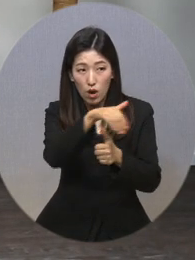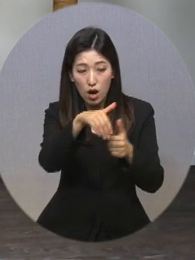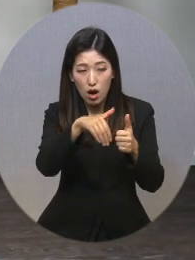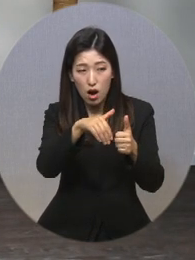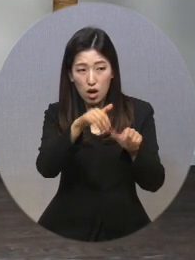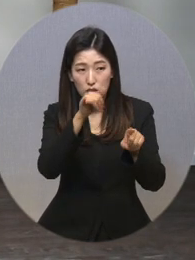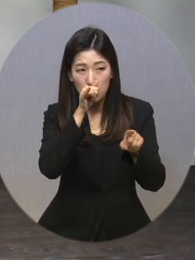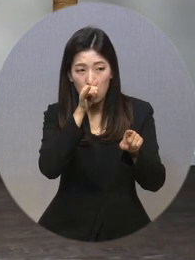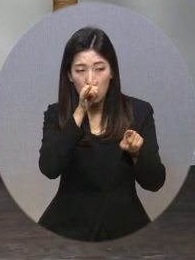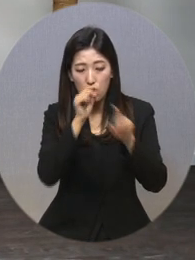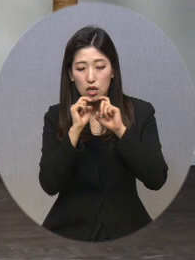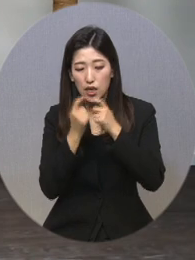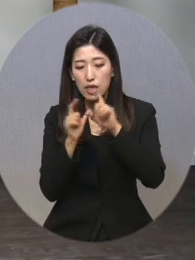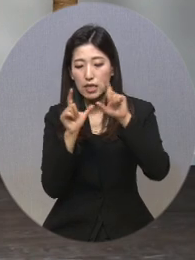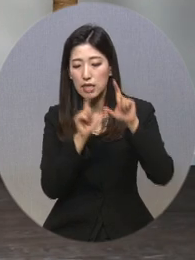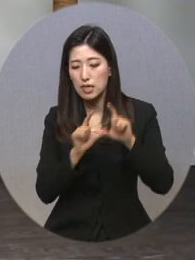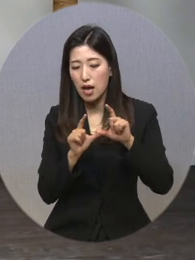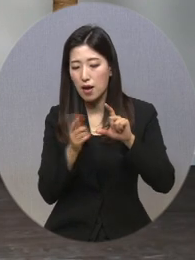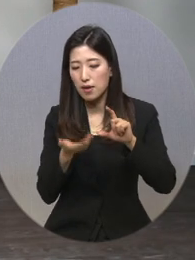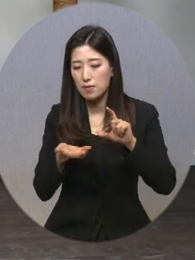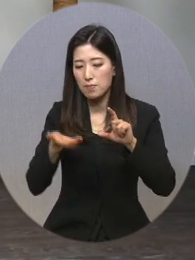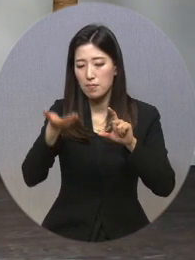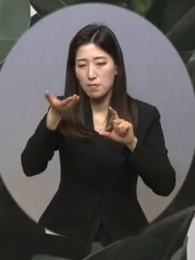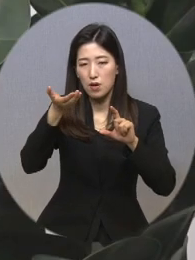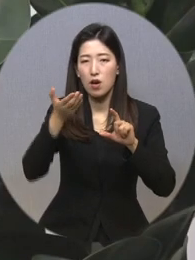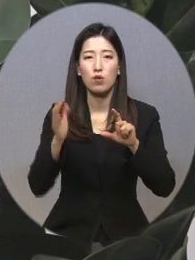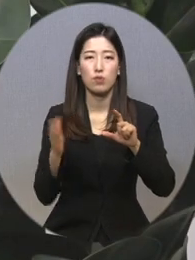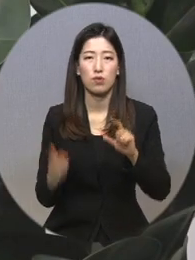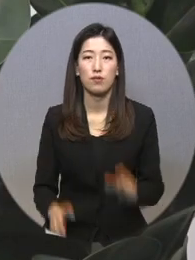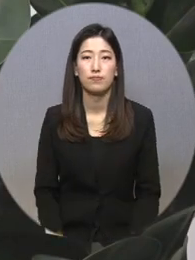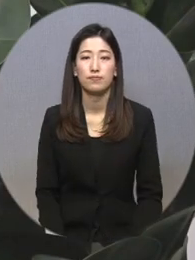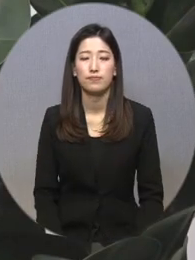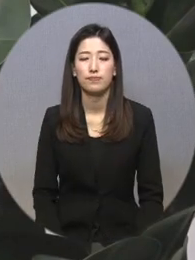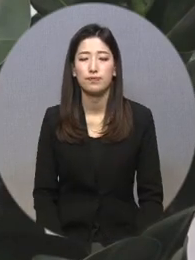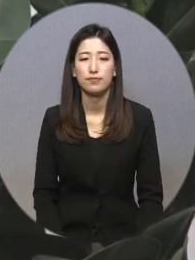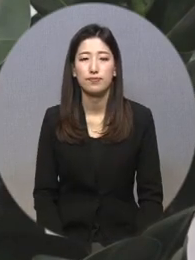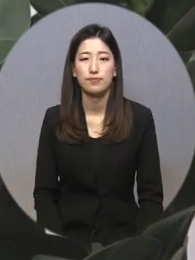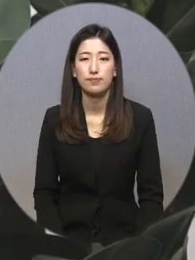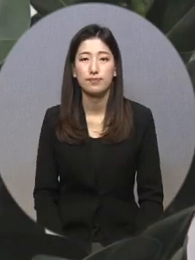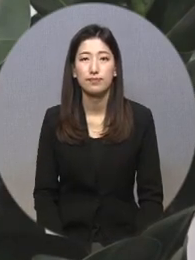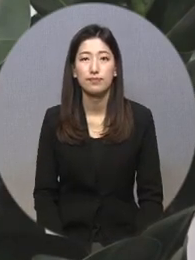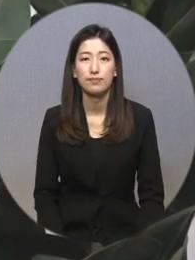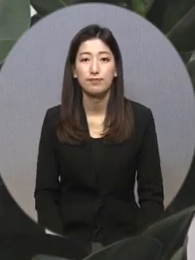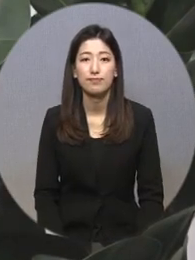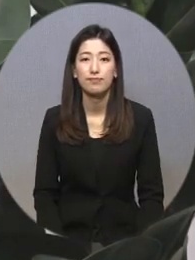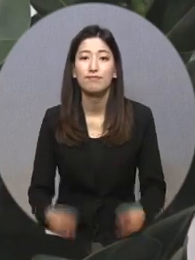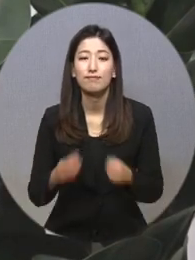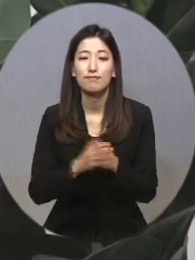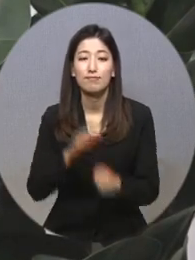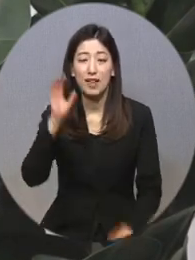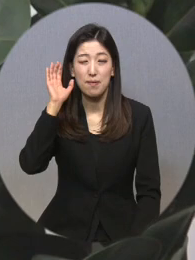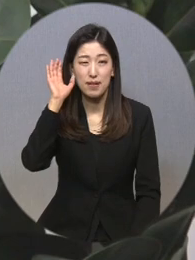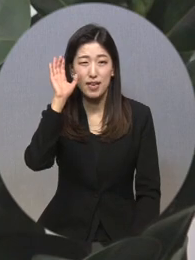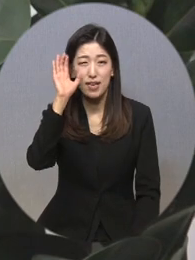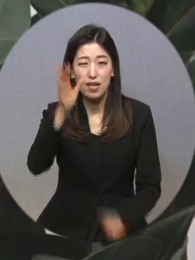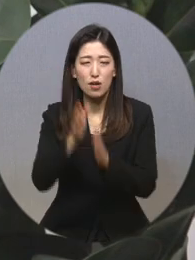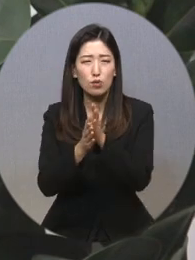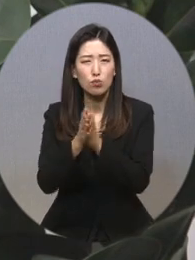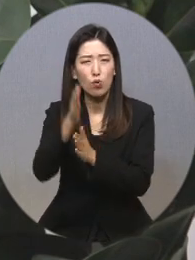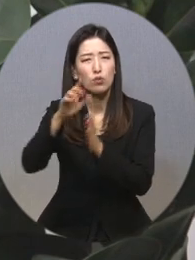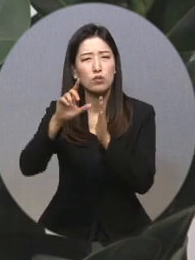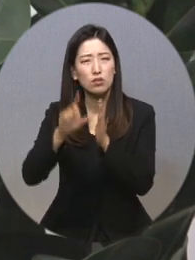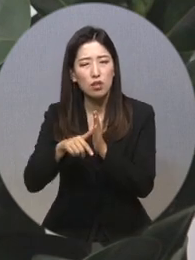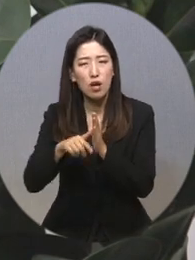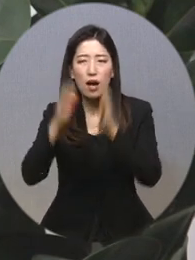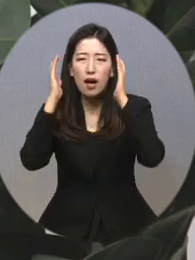따라서 개인의 삶의 질은 좌우하게 됩니다. 그런 관점 속에서 우리 미래 도시는 어떻게 나아가야